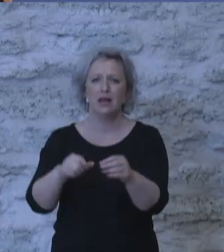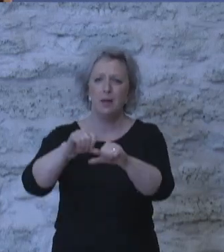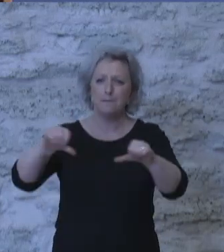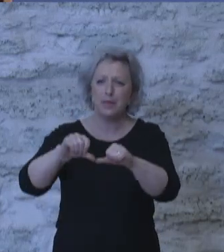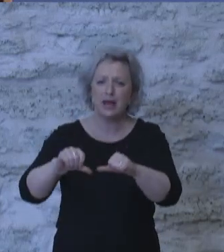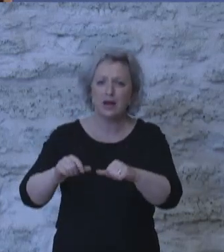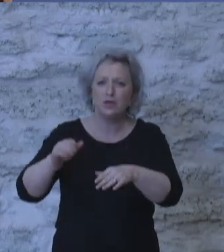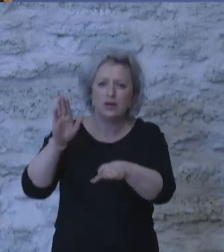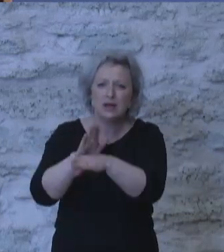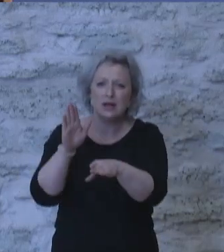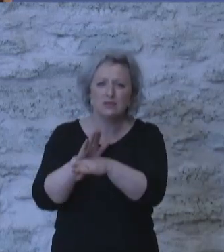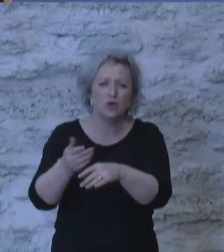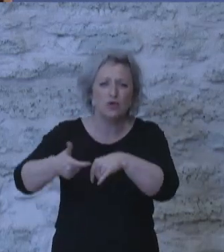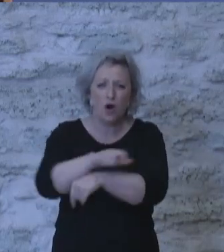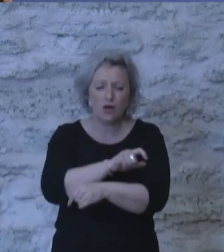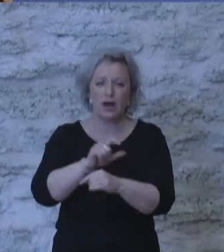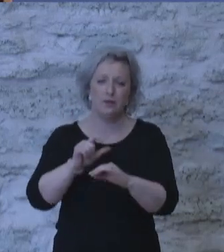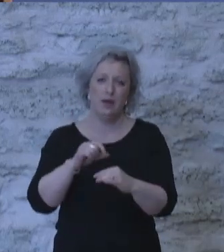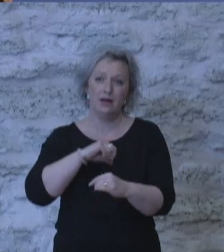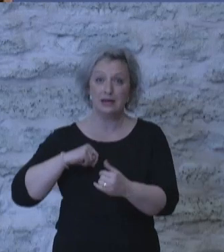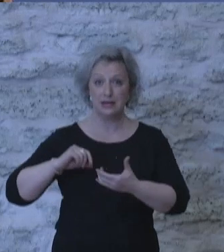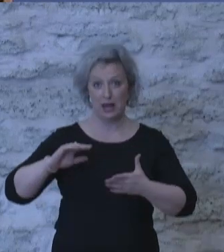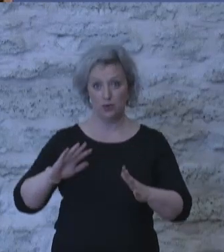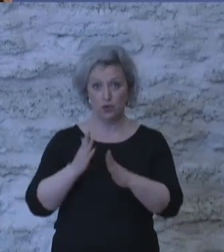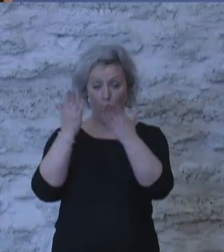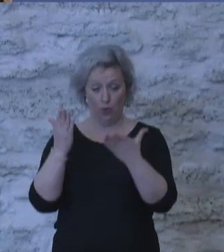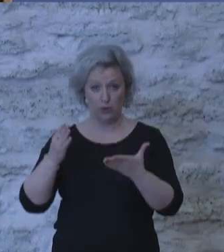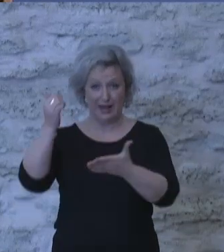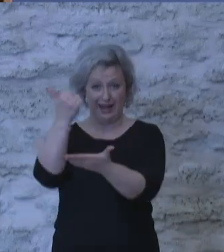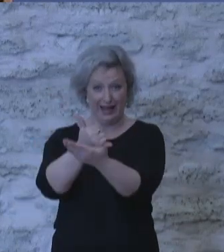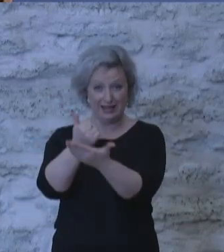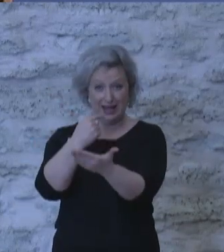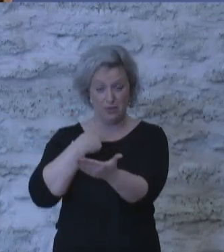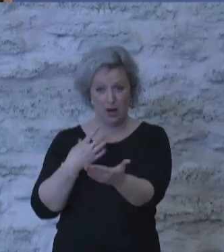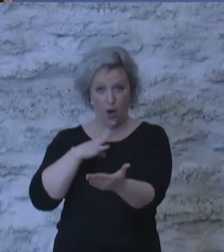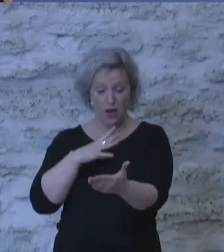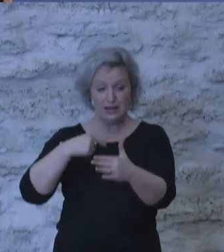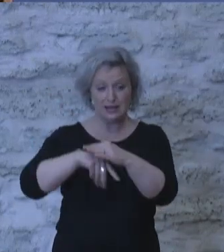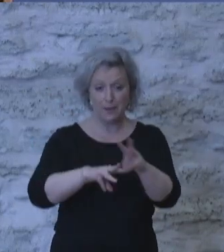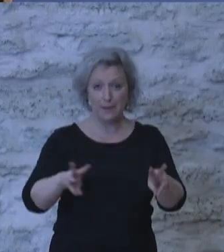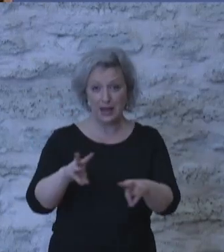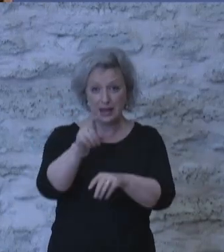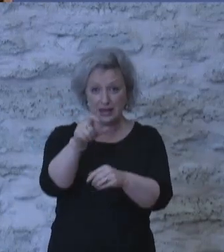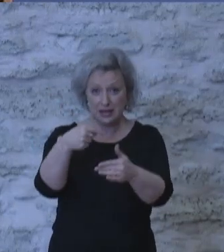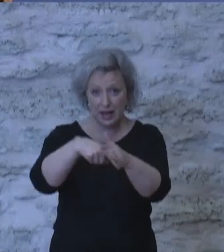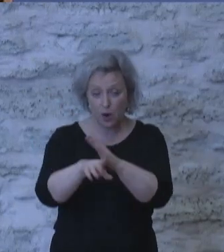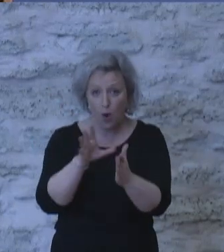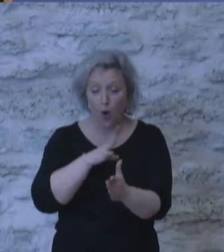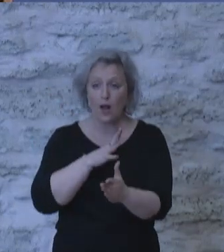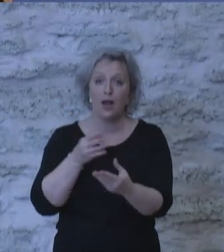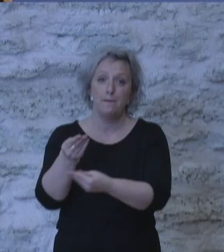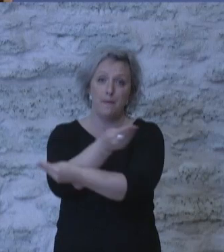piirangud. Ma olin ise nende sündmuste keskel, kus oli ka siseminister, kus oli ka maailmselt aristuminister.